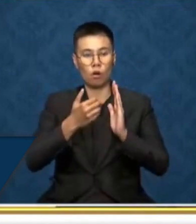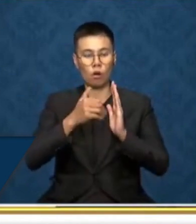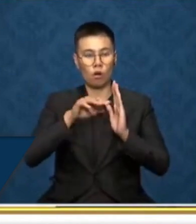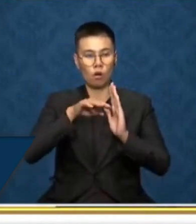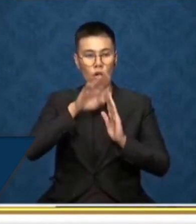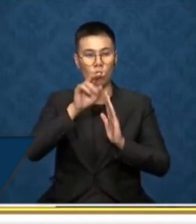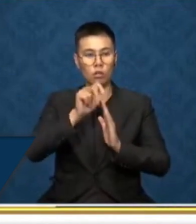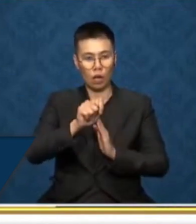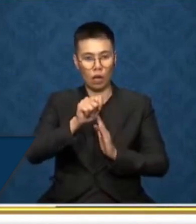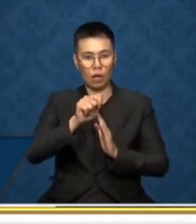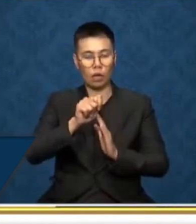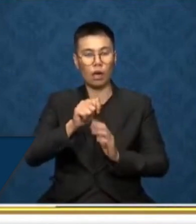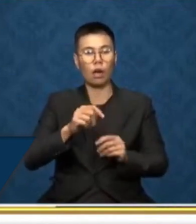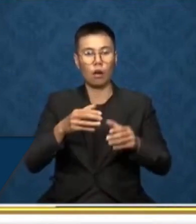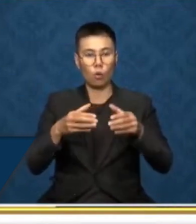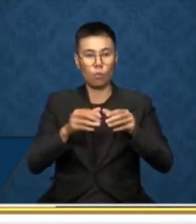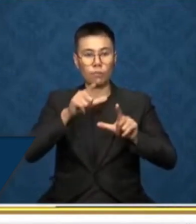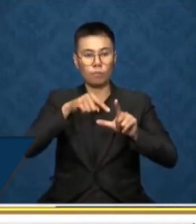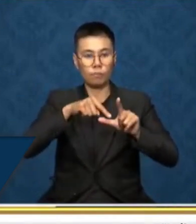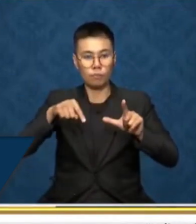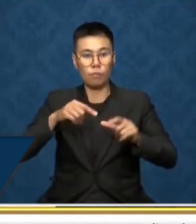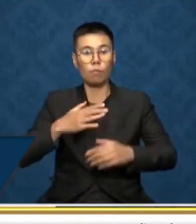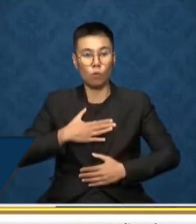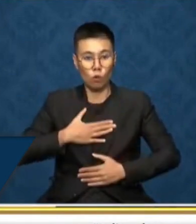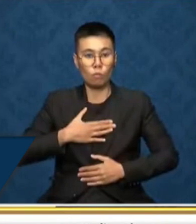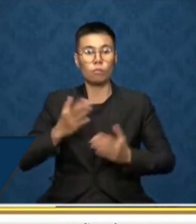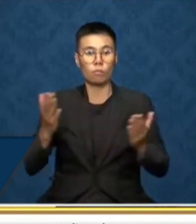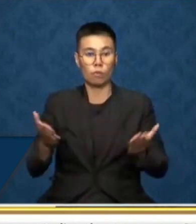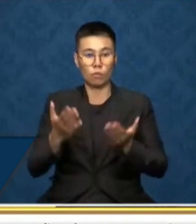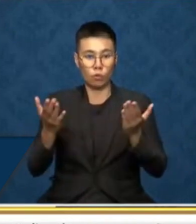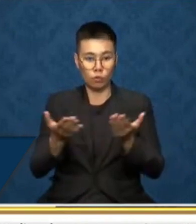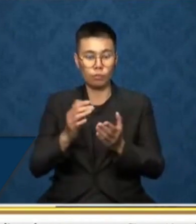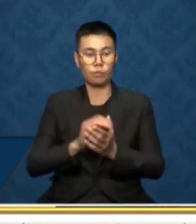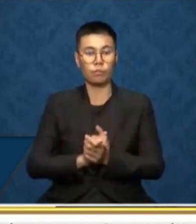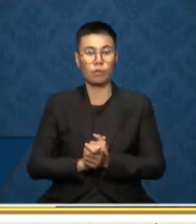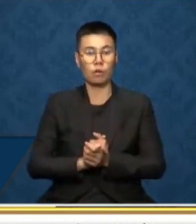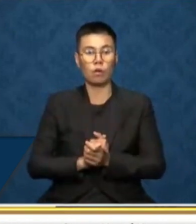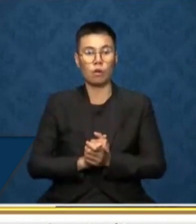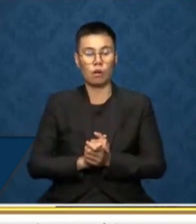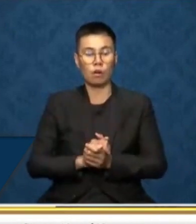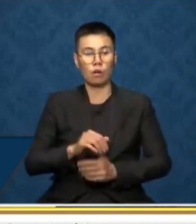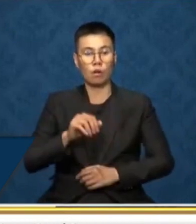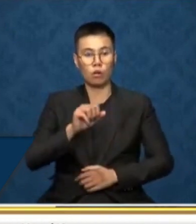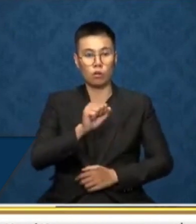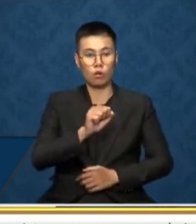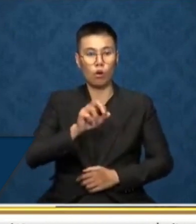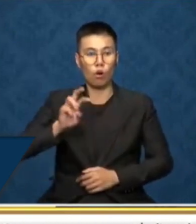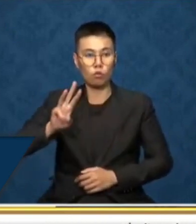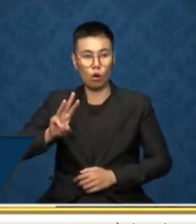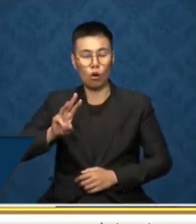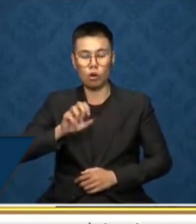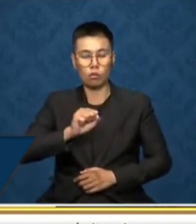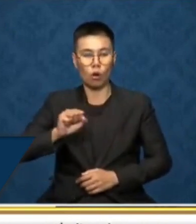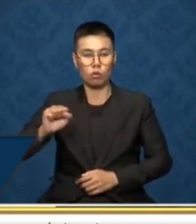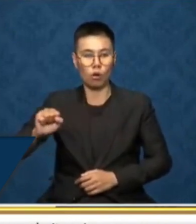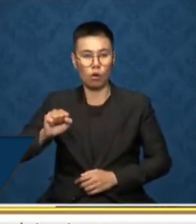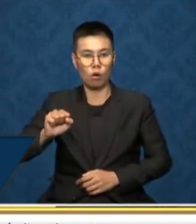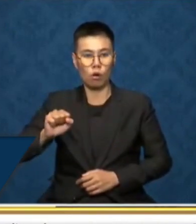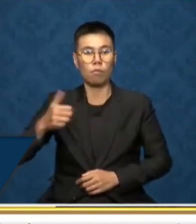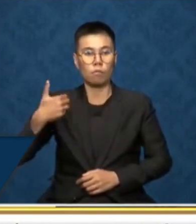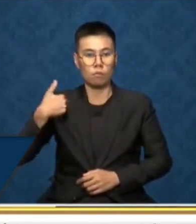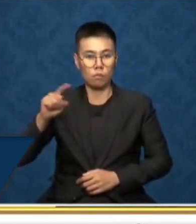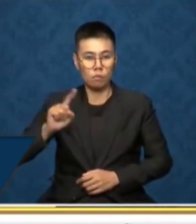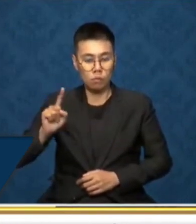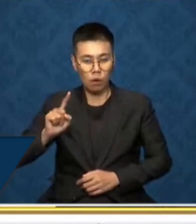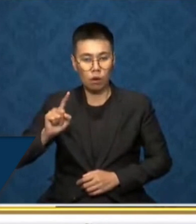ไกลผมขอสนับสนุนญัตติขอให้สภาผู้แทนราษฎรตั้งคณะกรรมการตั้งคณะกรรมาธิการวิสามั